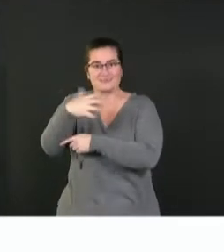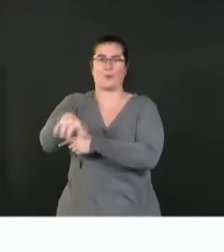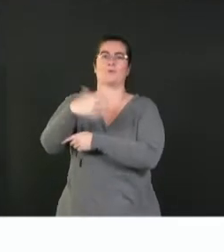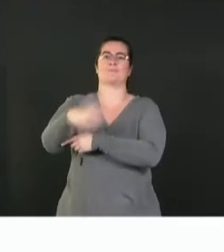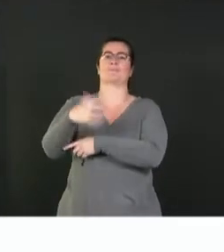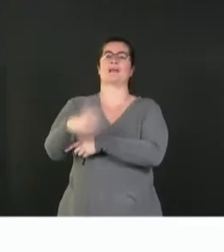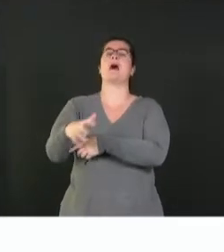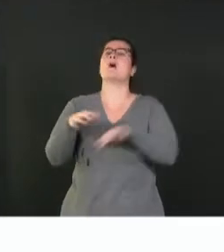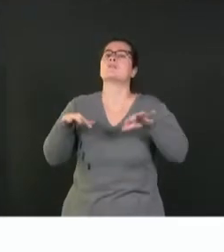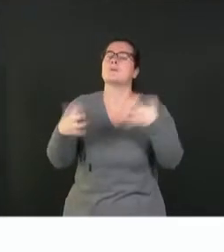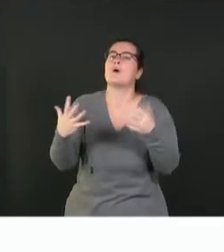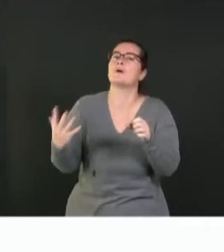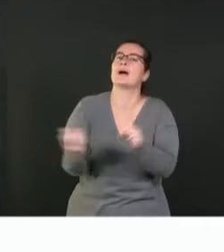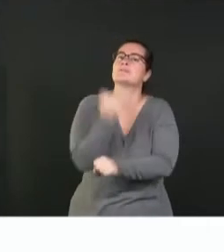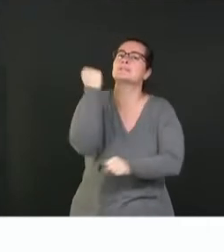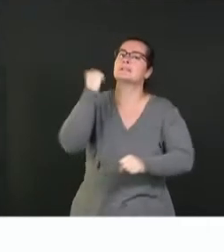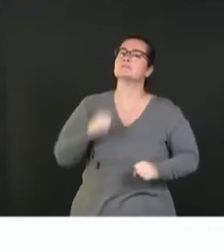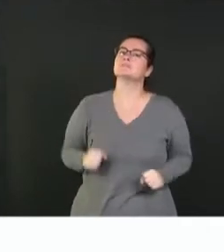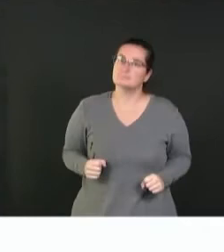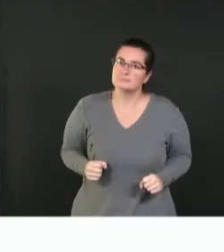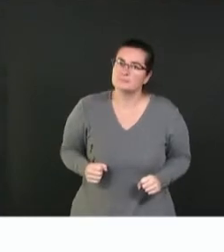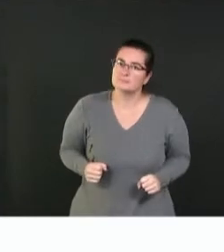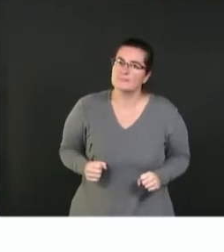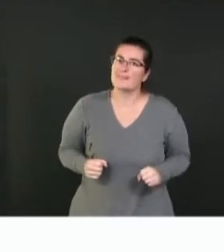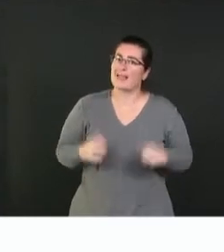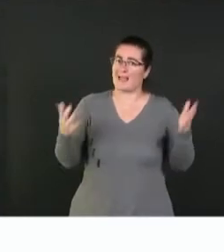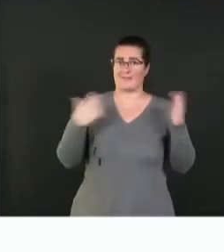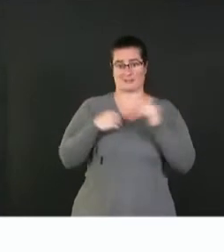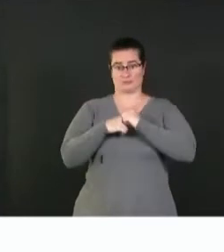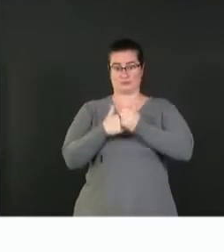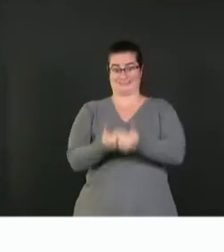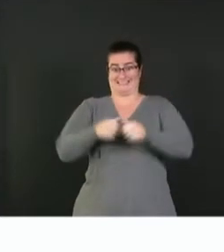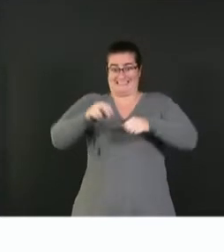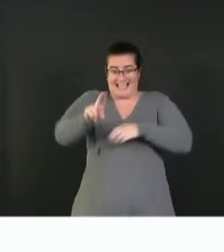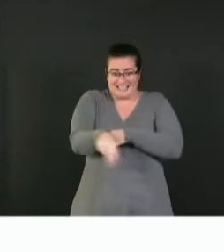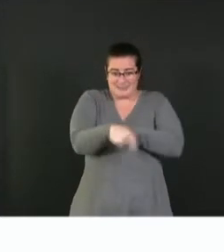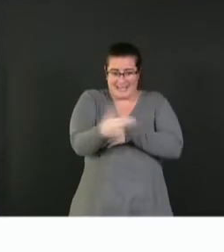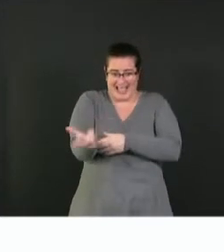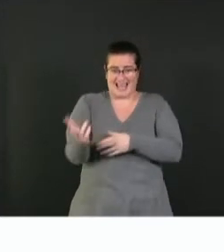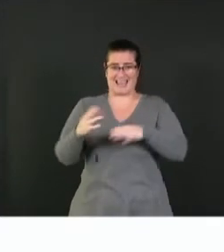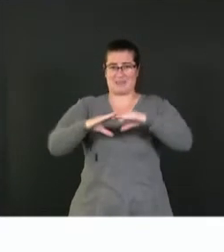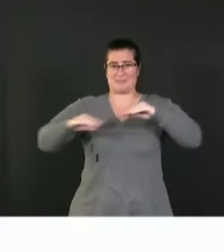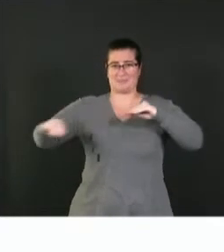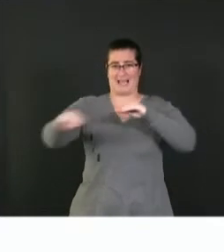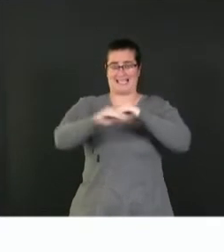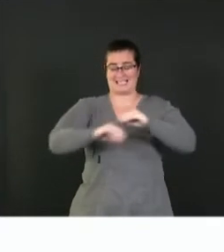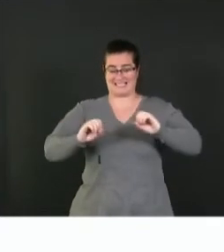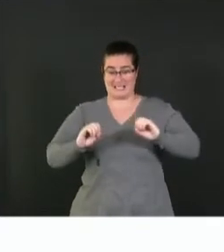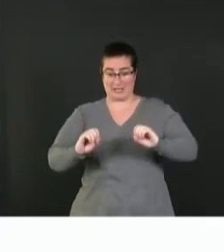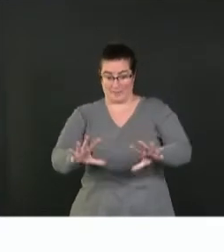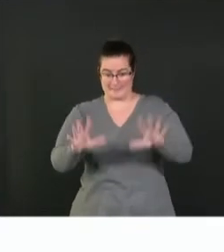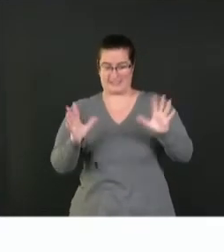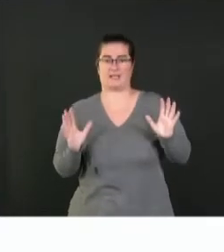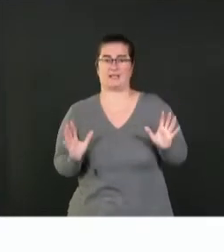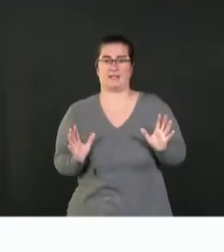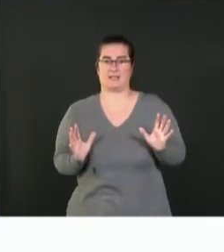On y est arrivé parce que l'on est parti des conditions naturelles du site, et c'est la diapositive suivante qui le dit.